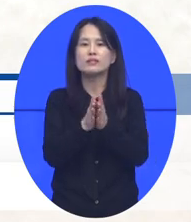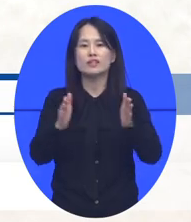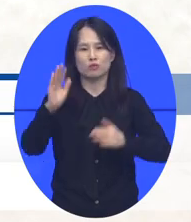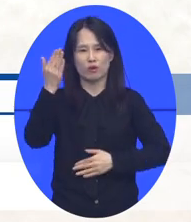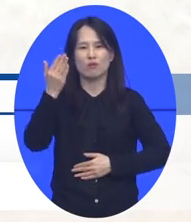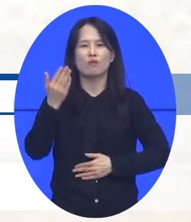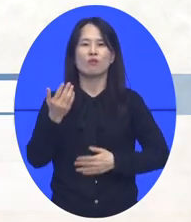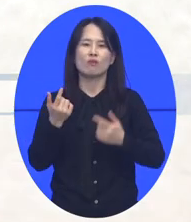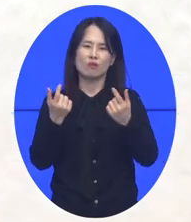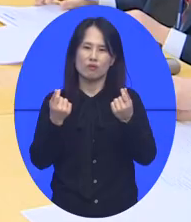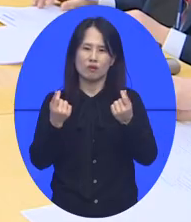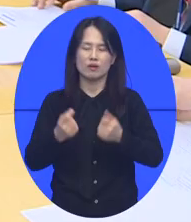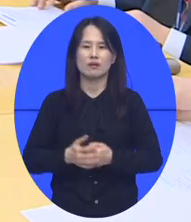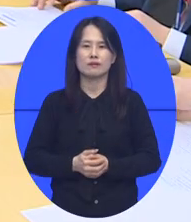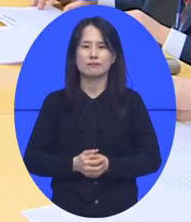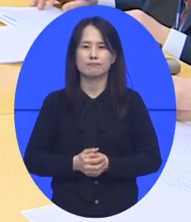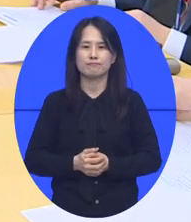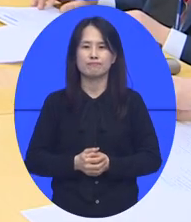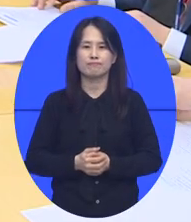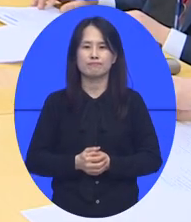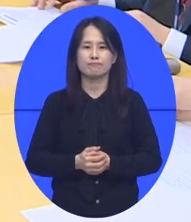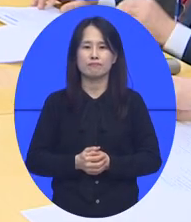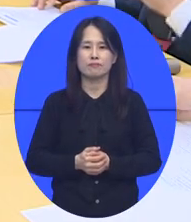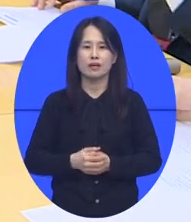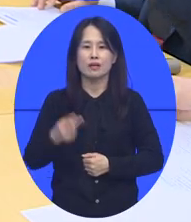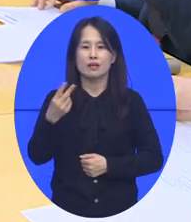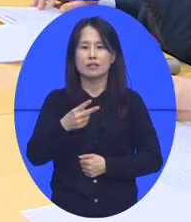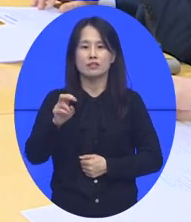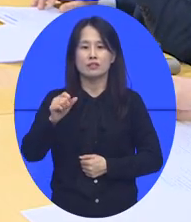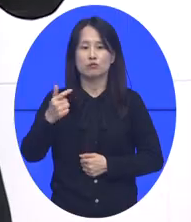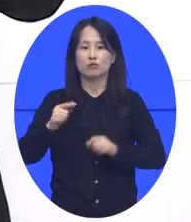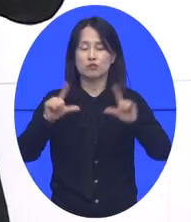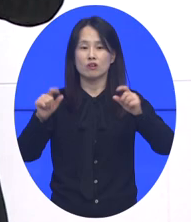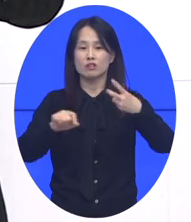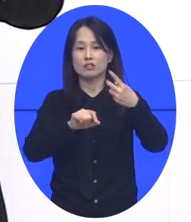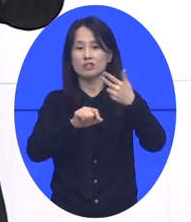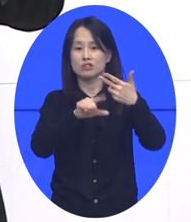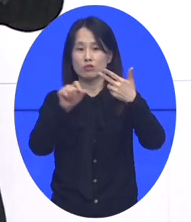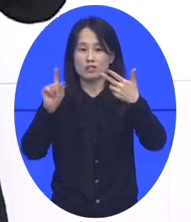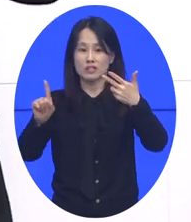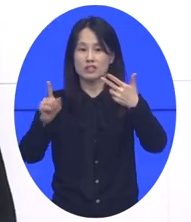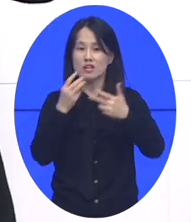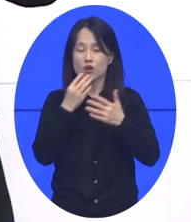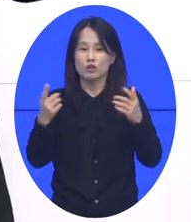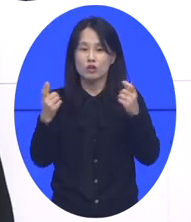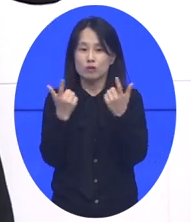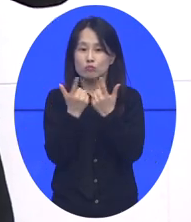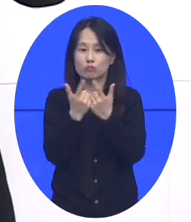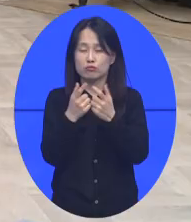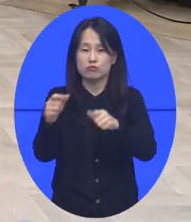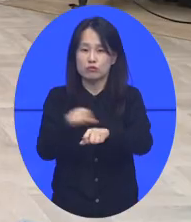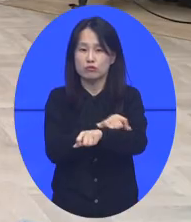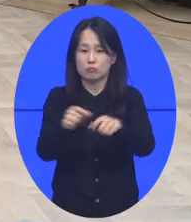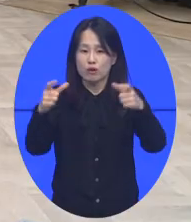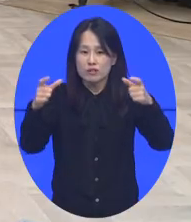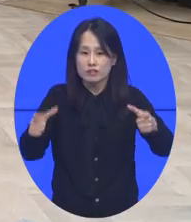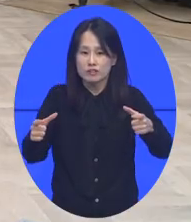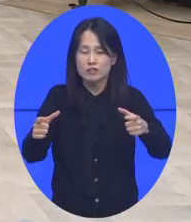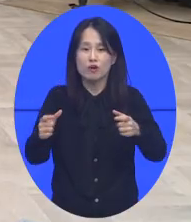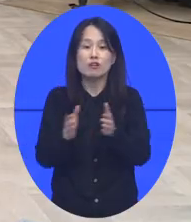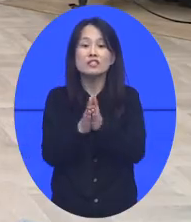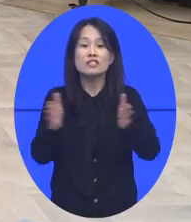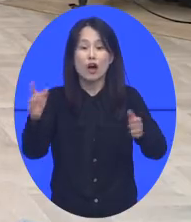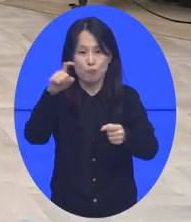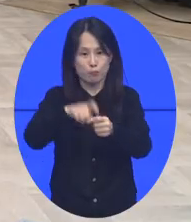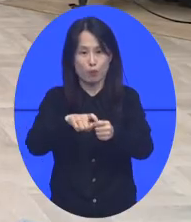출발이 될 거라고 생각을 합니다. 경기도는 오는 2026년 7월 1일을 경기 북부 특별자치도 출범